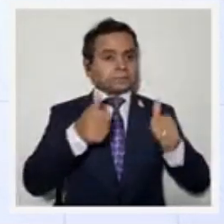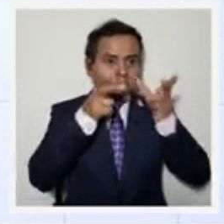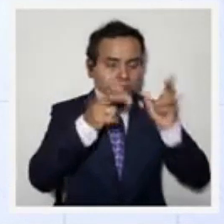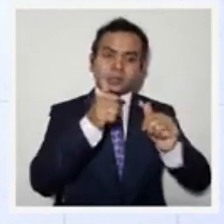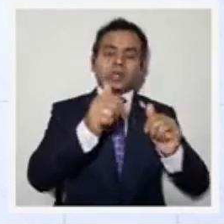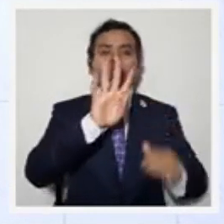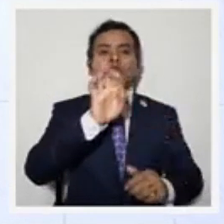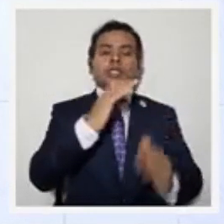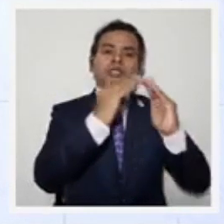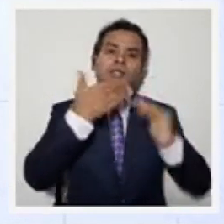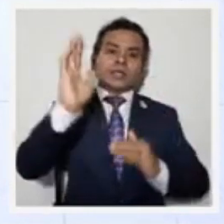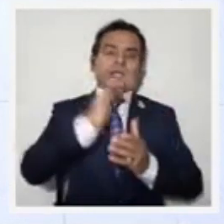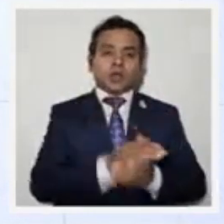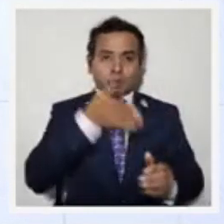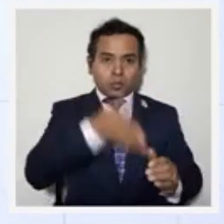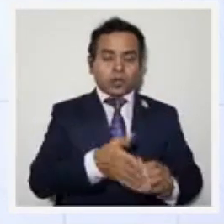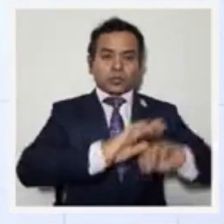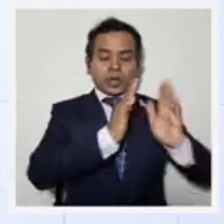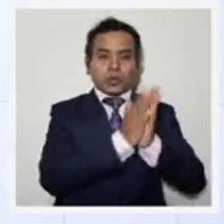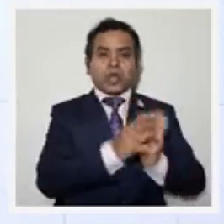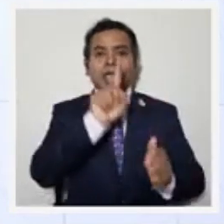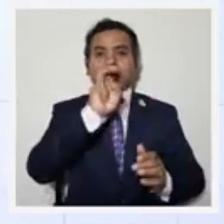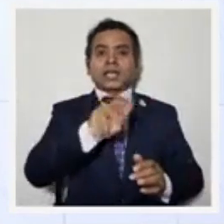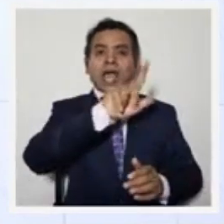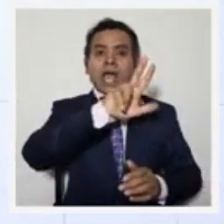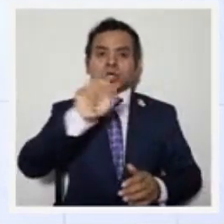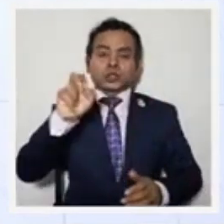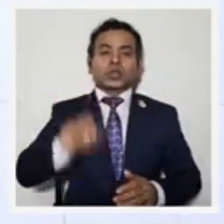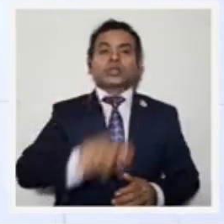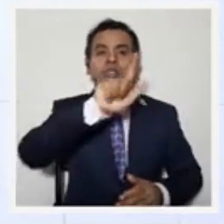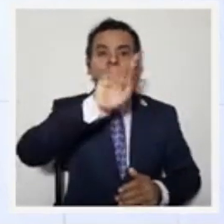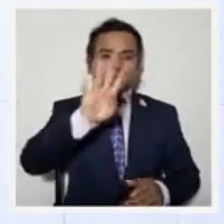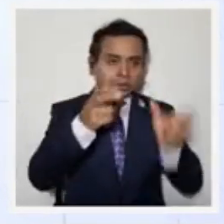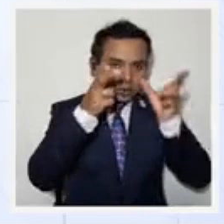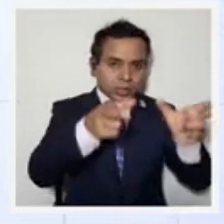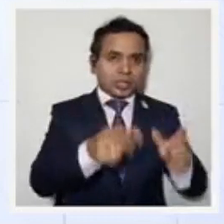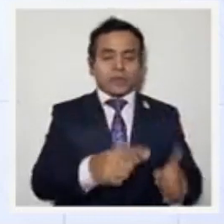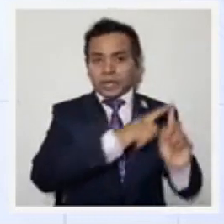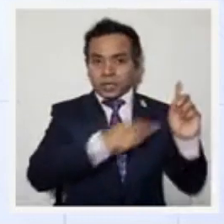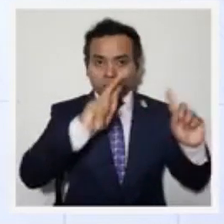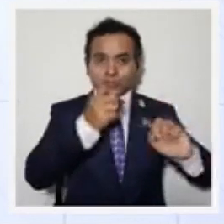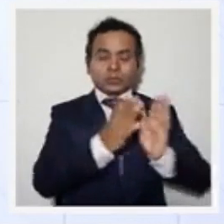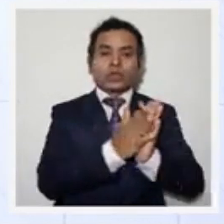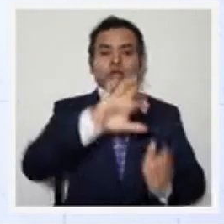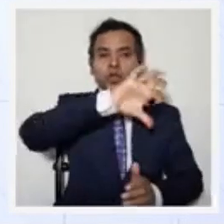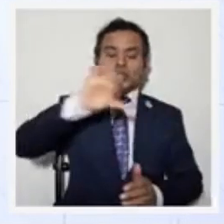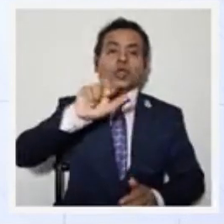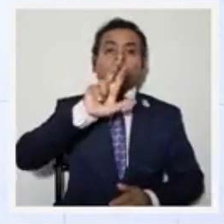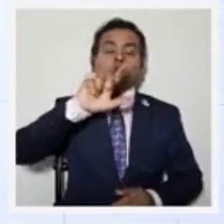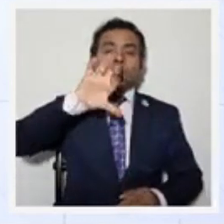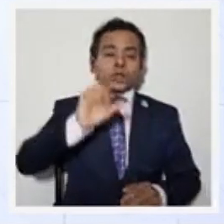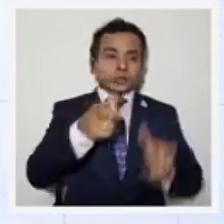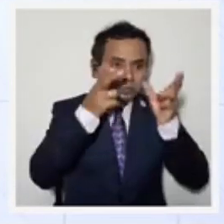নতুন করে আইসোলেশনে 24 ঘন্টায় 103 জন এবং 24 ঘন্টা ছাড় পেয়েছেন 40 জন। বর্তমানে আইসোলেশনে